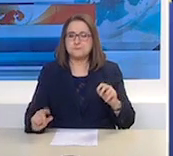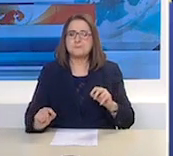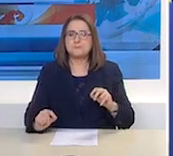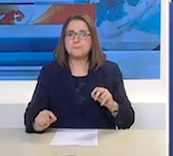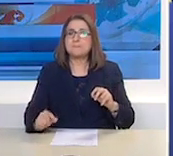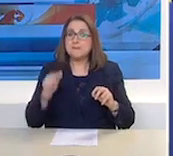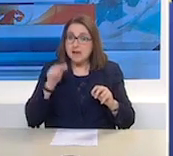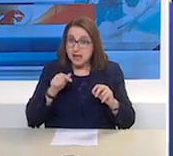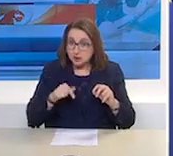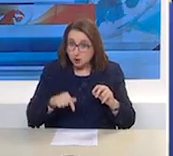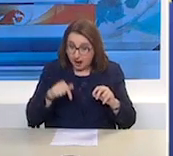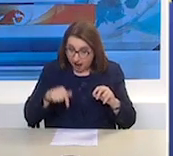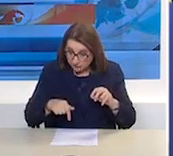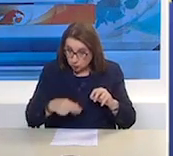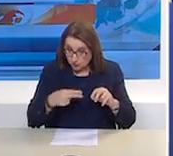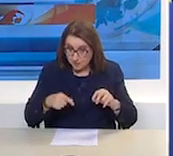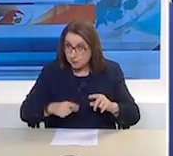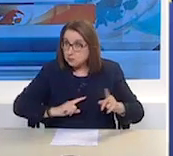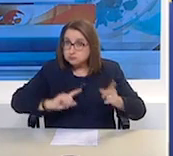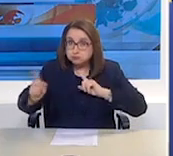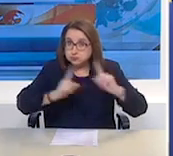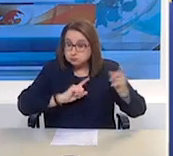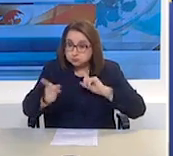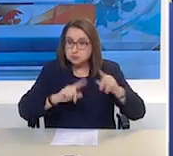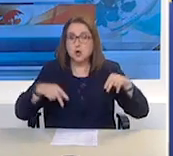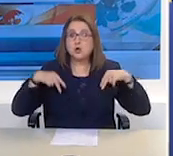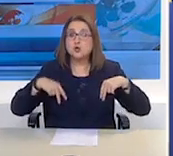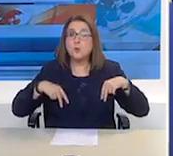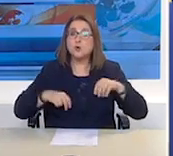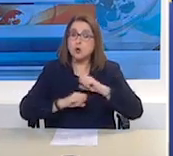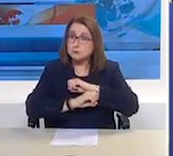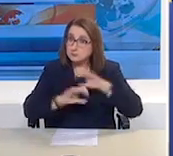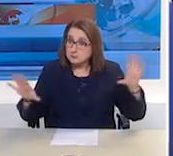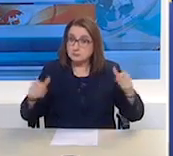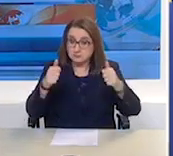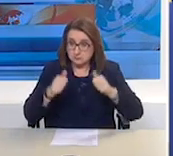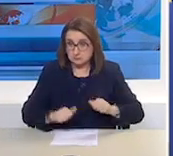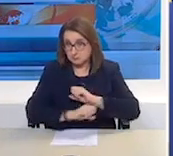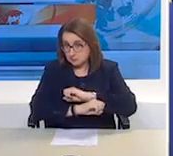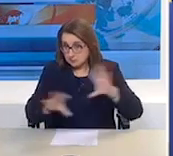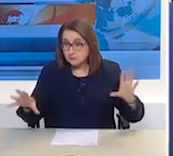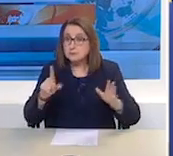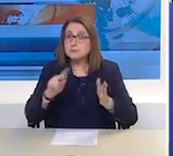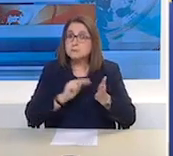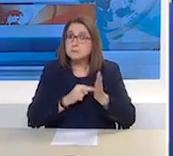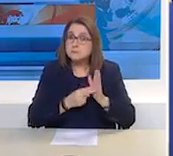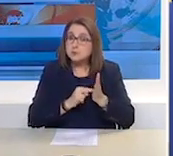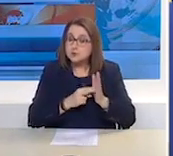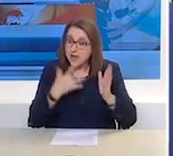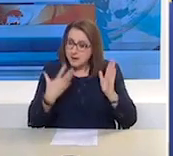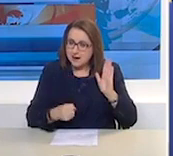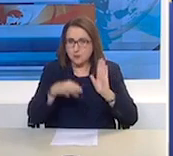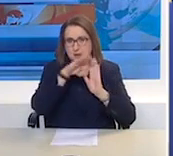Με αφορμή τη μετακίνηση εκτός νομού, το Υπουργείο Υποδομών και Μεταφορών υπογραμμίζει με εγκύκλειό του ότι οι μετακινήσεις διέπονται από υγειονομικά